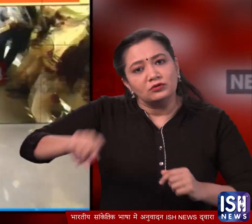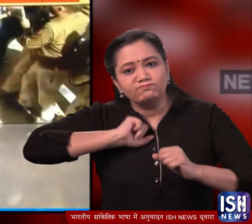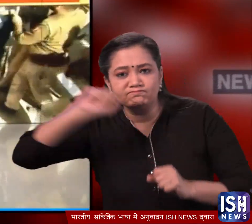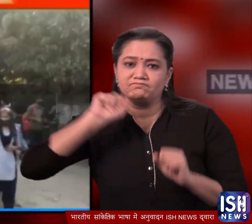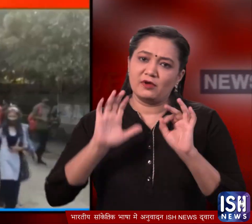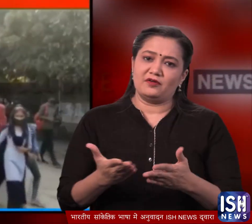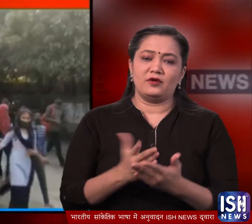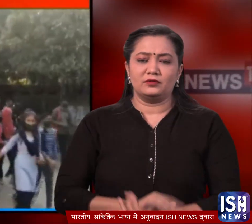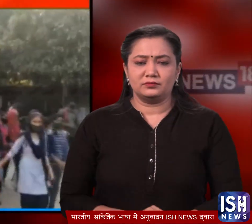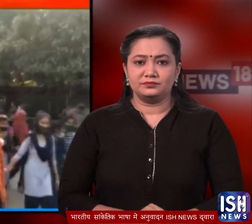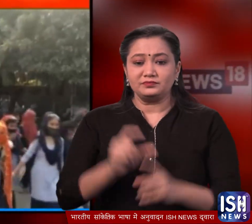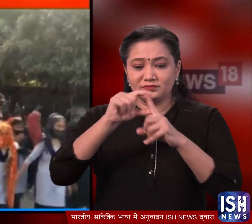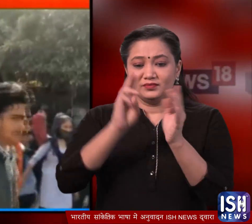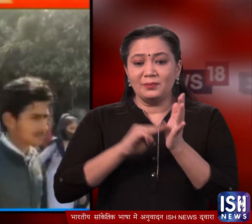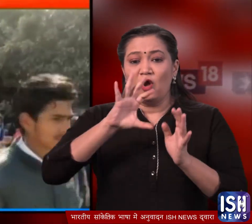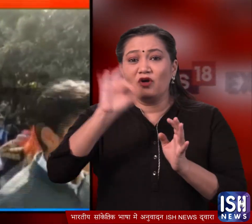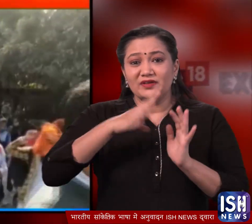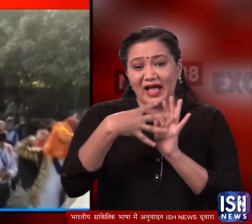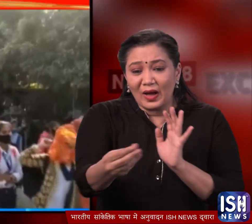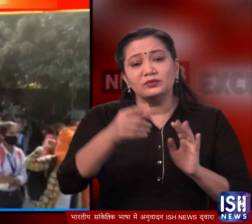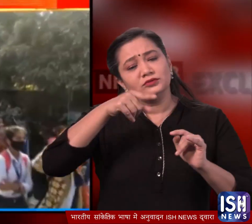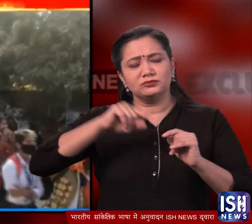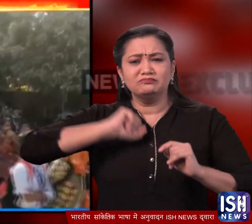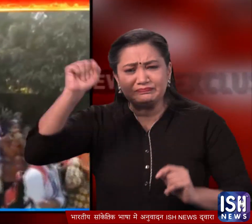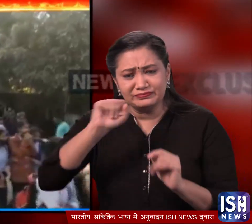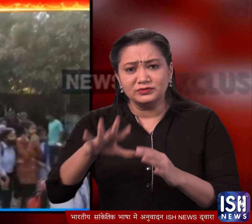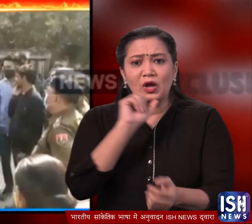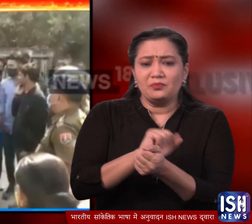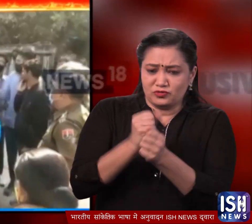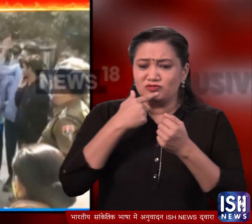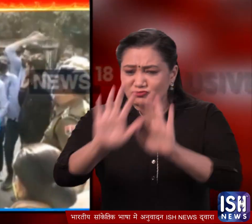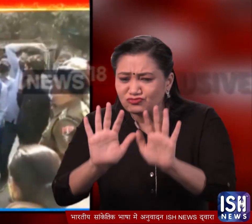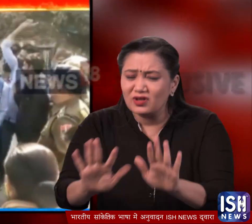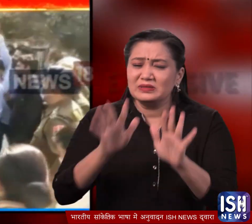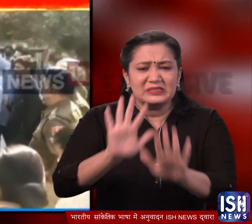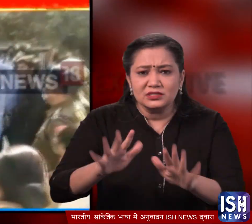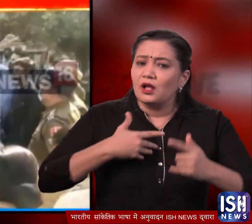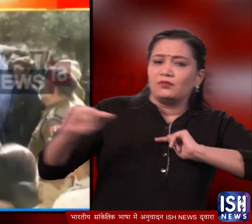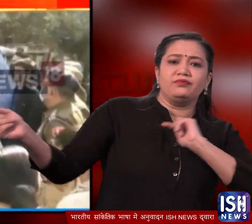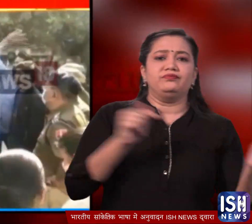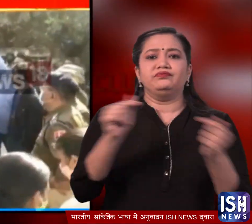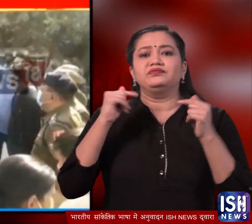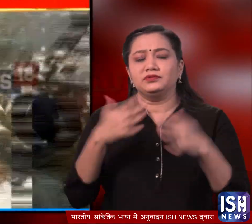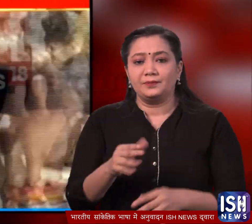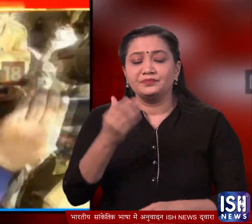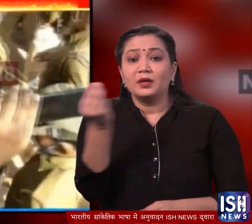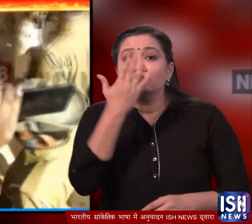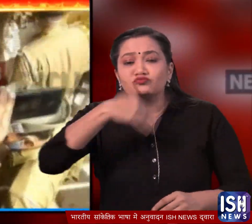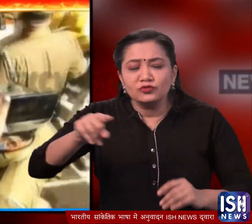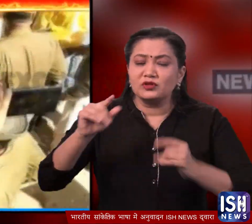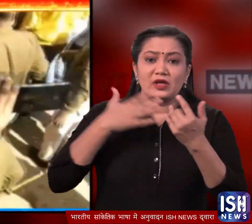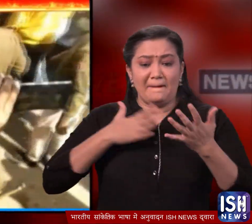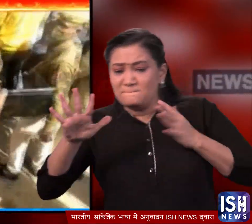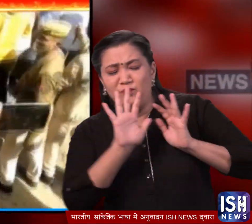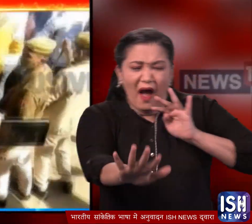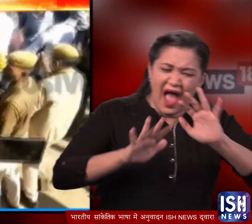लगाया और उनकी गिरफ्तारी की मांग करते हुए छात्र सड़क पर उतर आए। छात्रों ने डीएम ऑफिस के बाहर भी प्रदर्शन किया और जब पुलिस